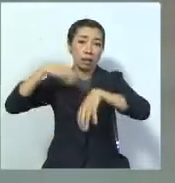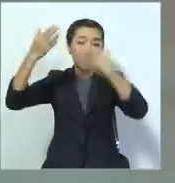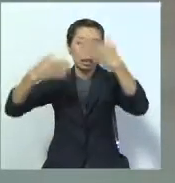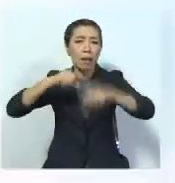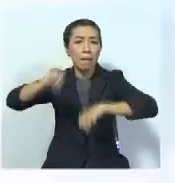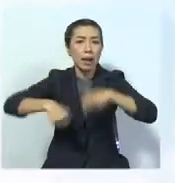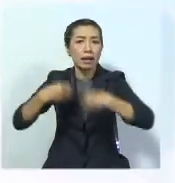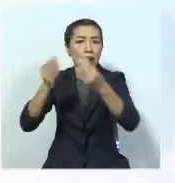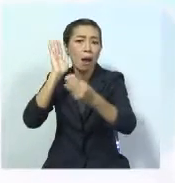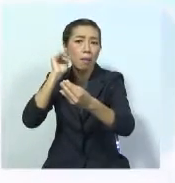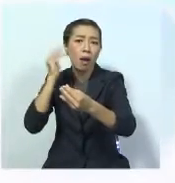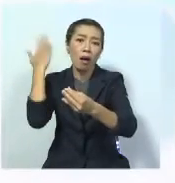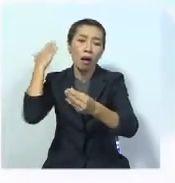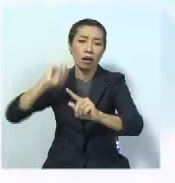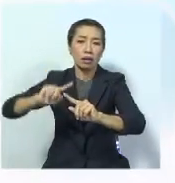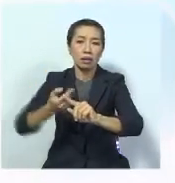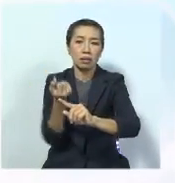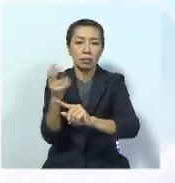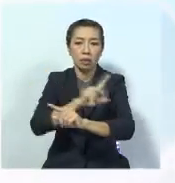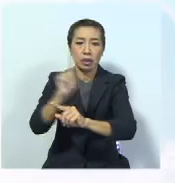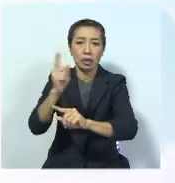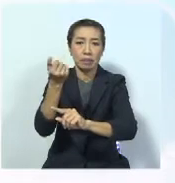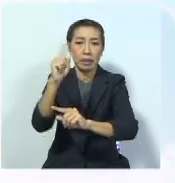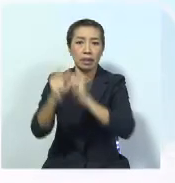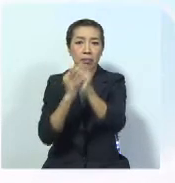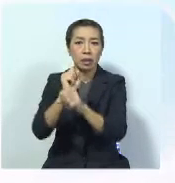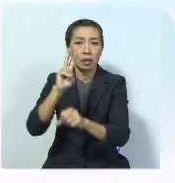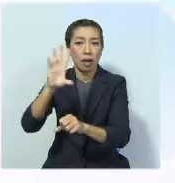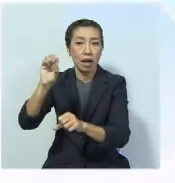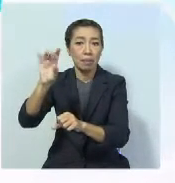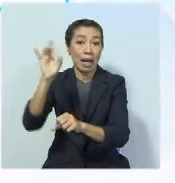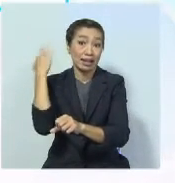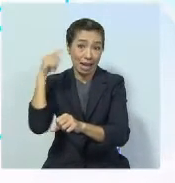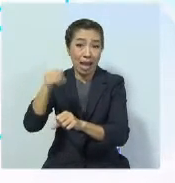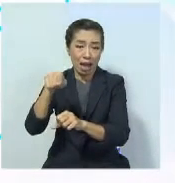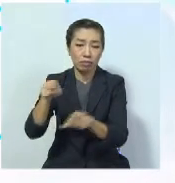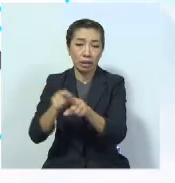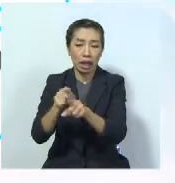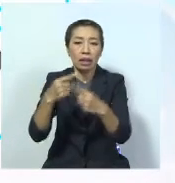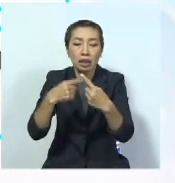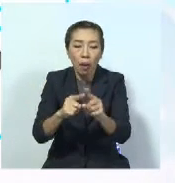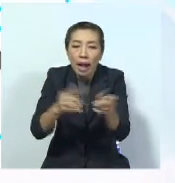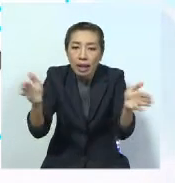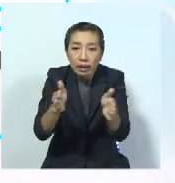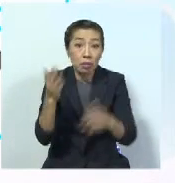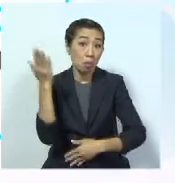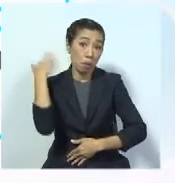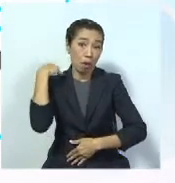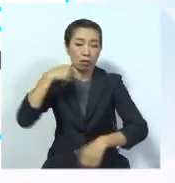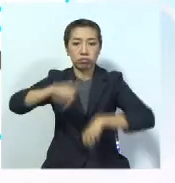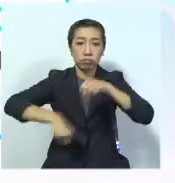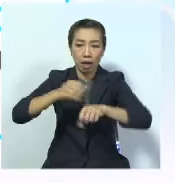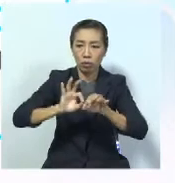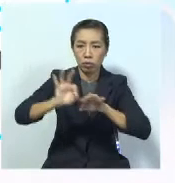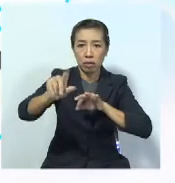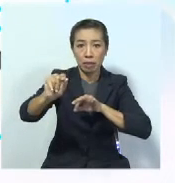ปั่นเพื่อพ่อ Bike for Dad เมื่อวันที่11ธันวาคม2558แต่ว่าจะลดระยะทางลงมานะคะครั้งนั้นเนี่ยใช้29